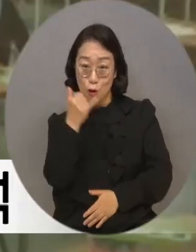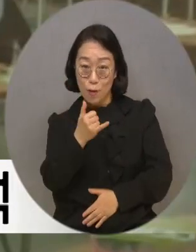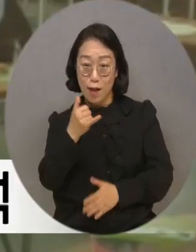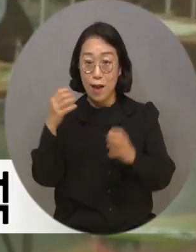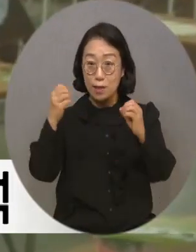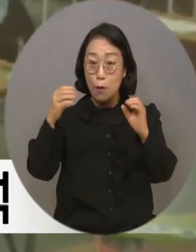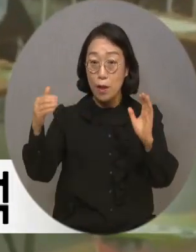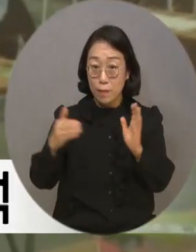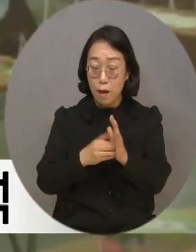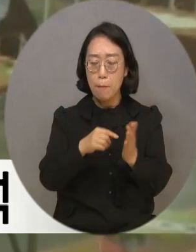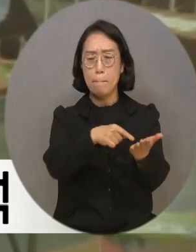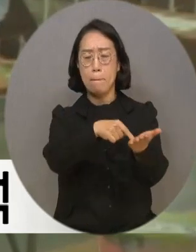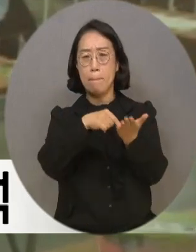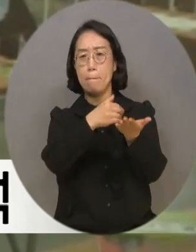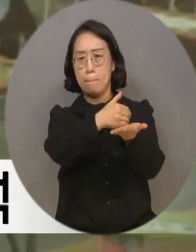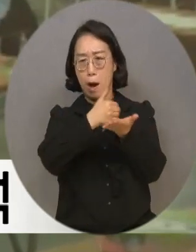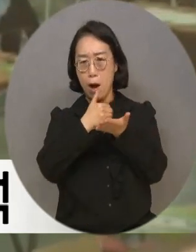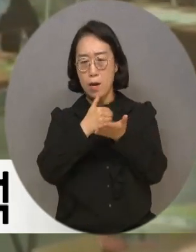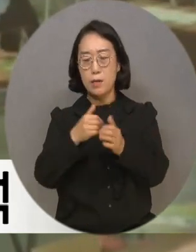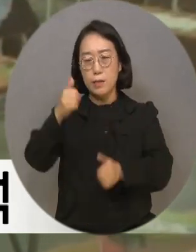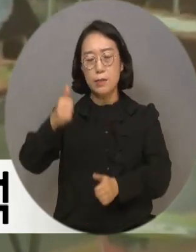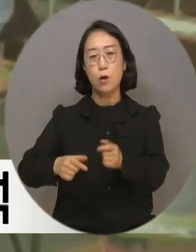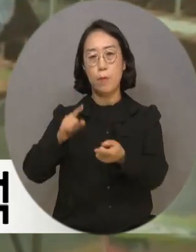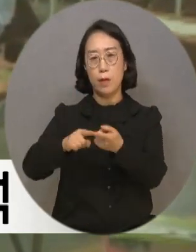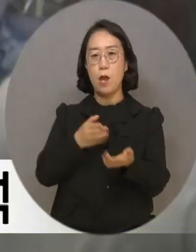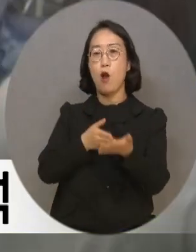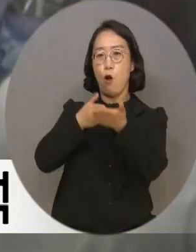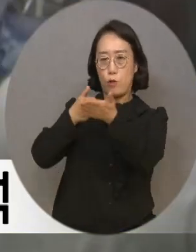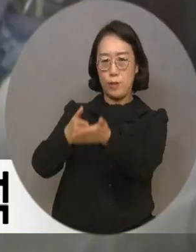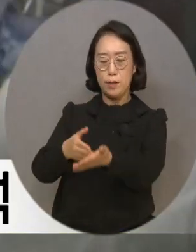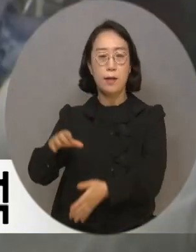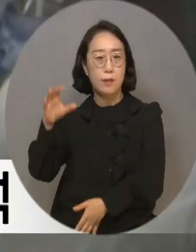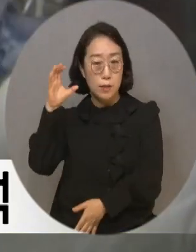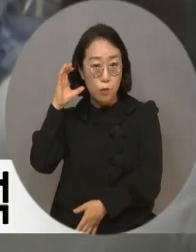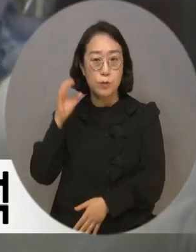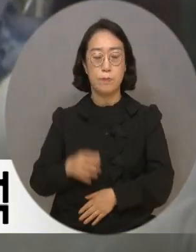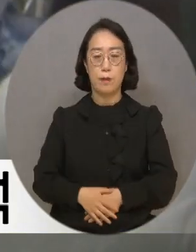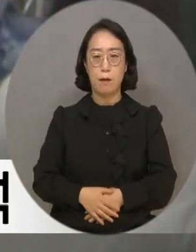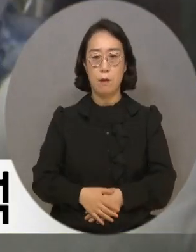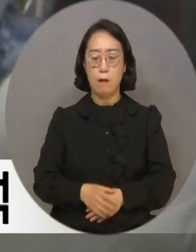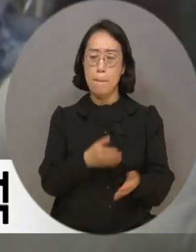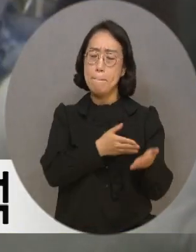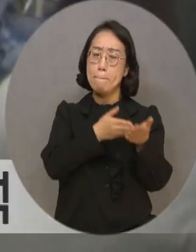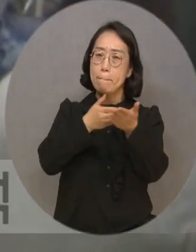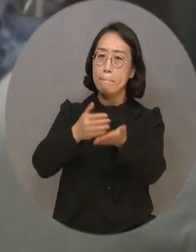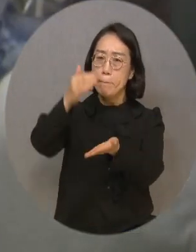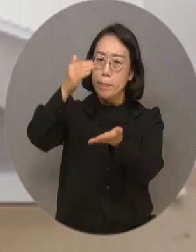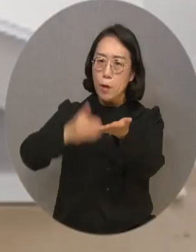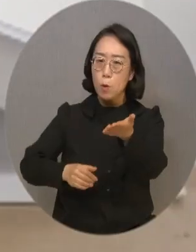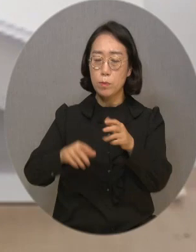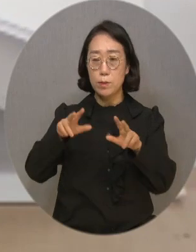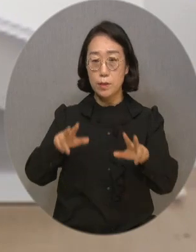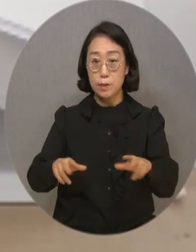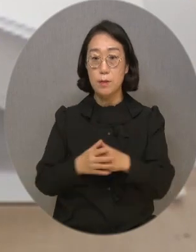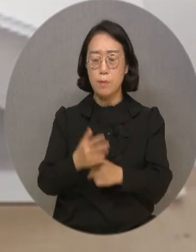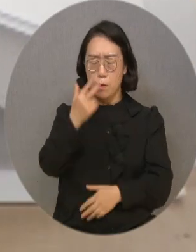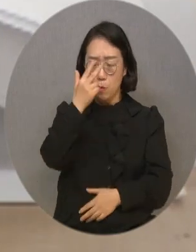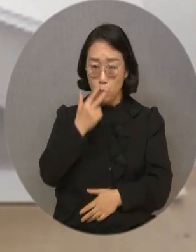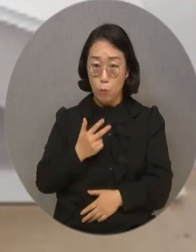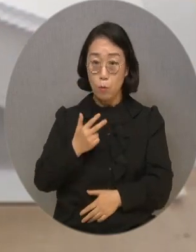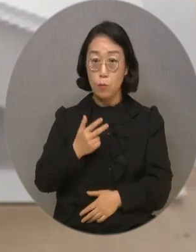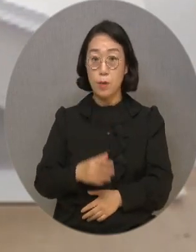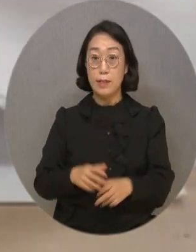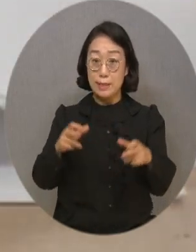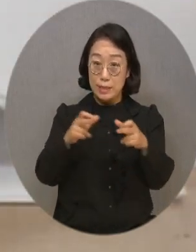하면서 김 변호사로부터 시험과 관련된 건의사항을 청취했습니다. 김 변호사는 현재 전맹